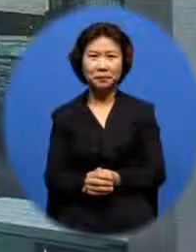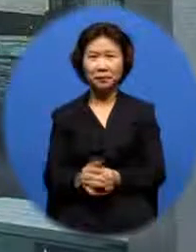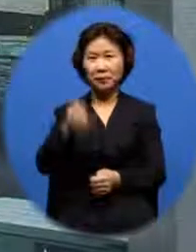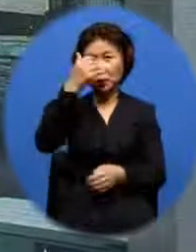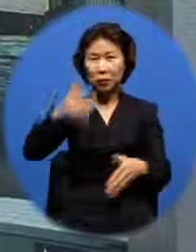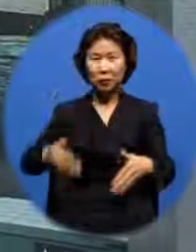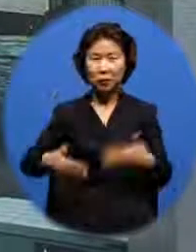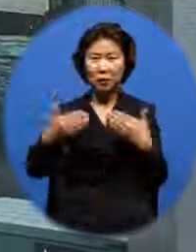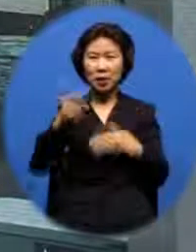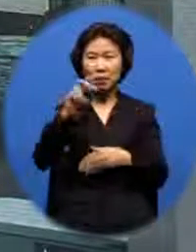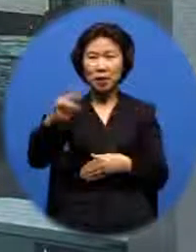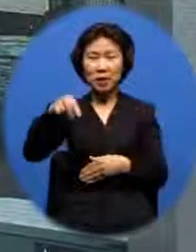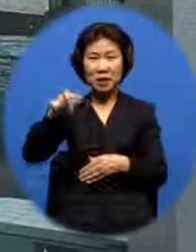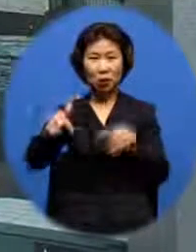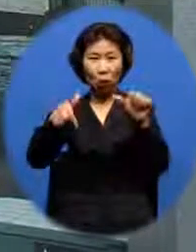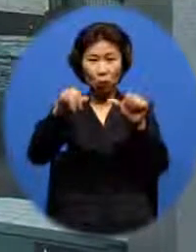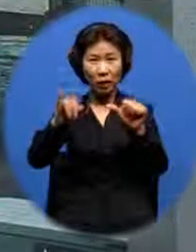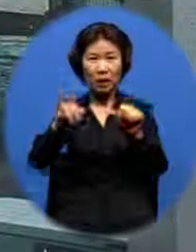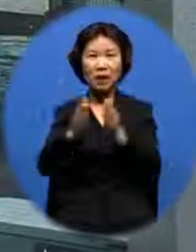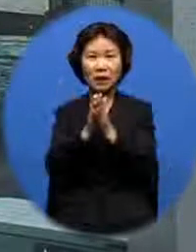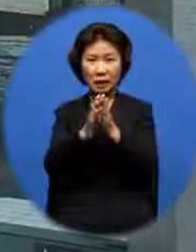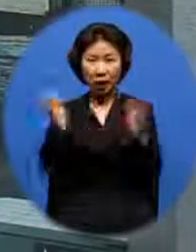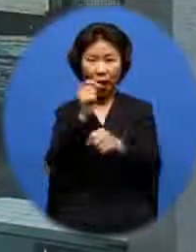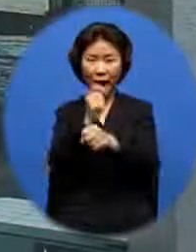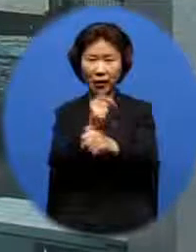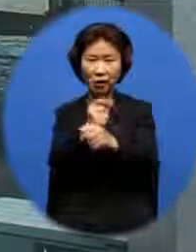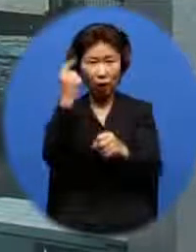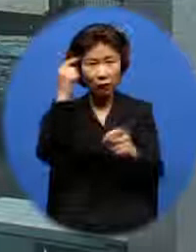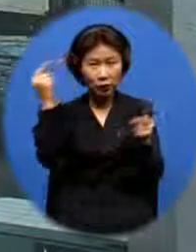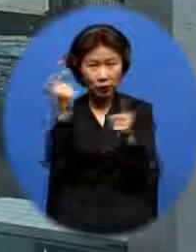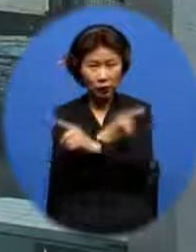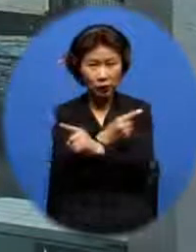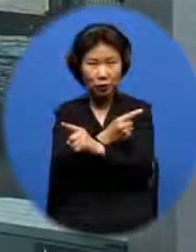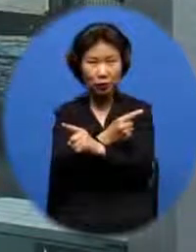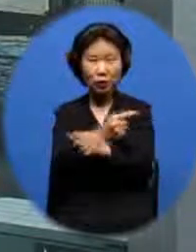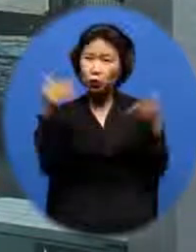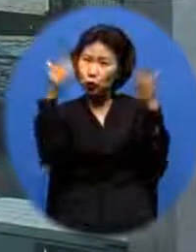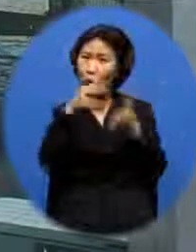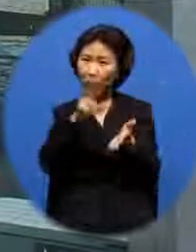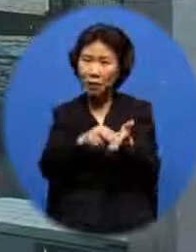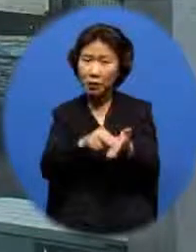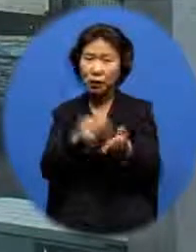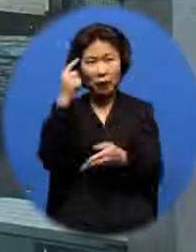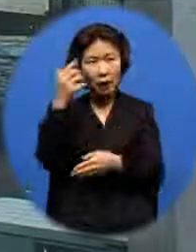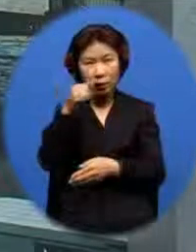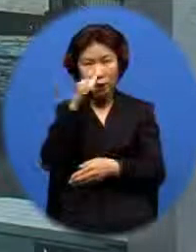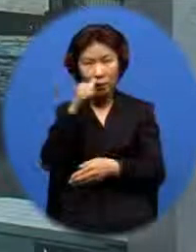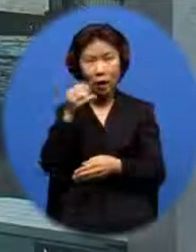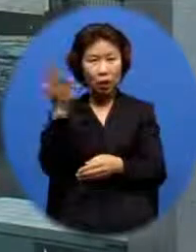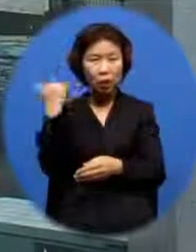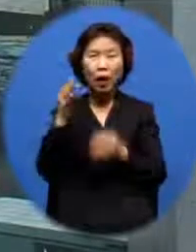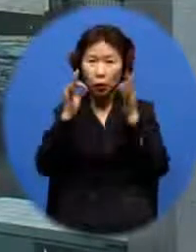충남도에서는 민선 5기 출범과 함께 행정혁신을 역점과제로 추진하고 있습니다. 그동안의 노력은